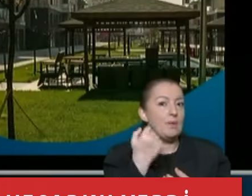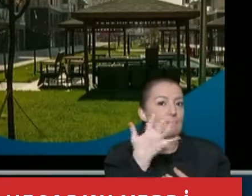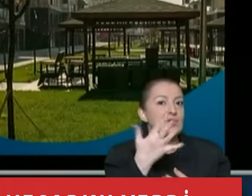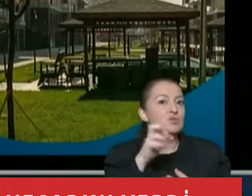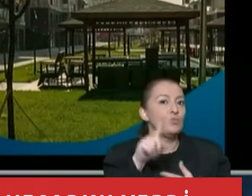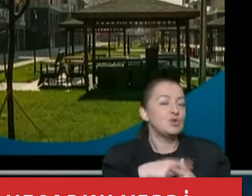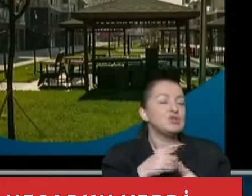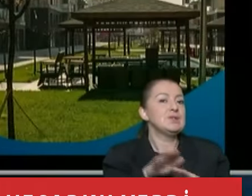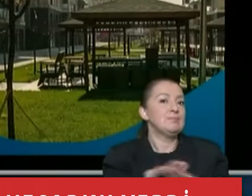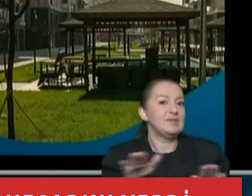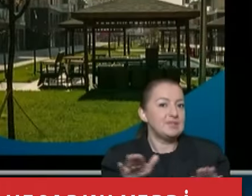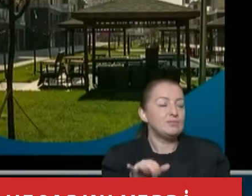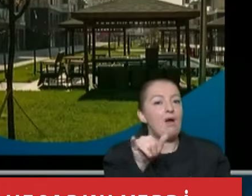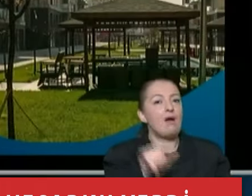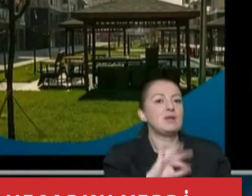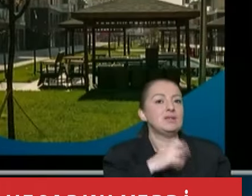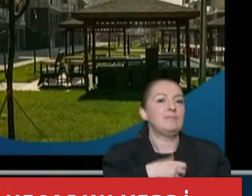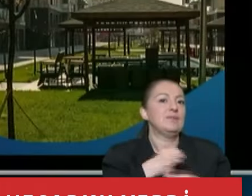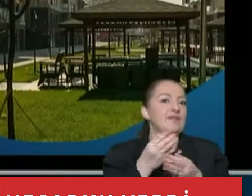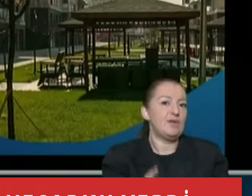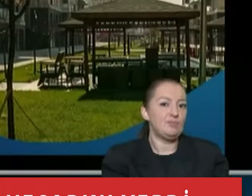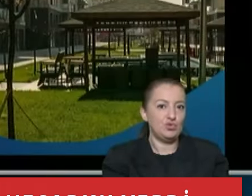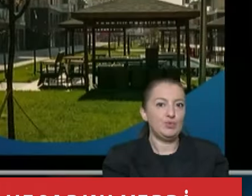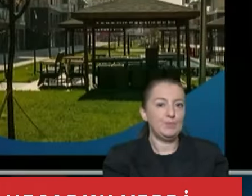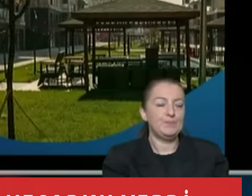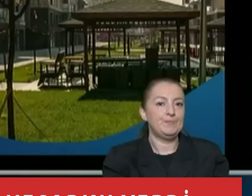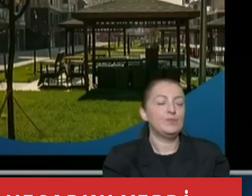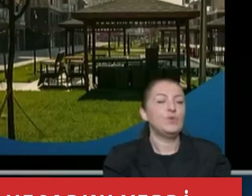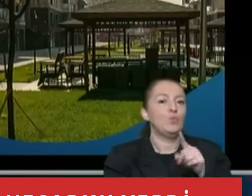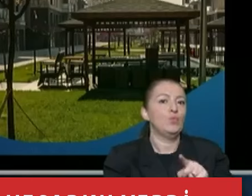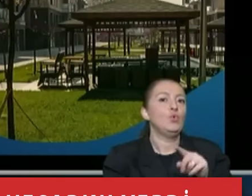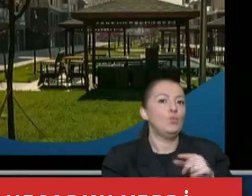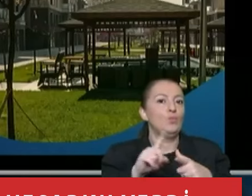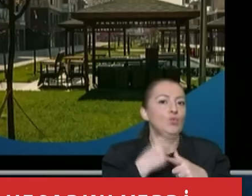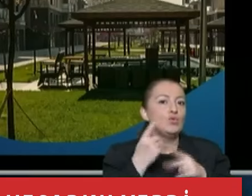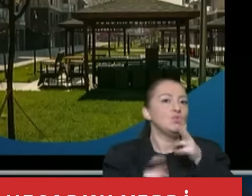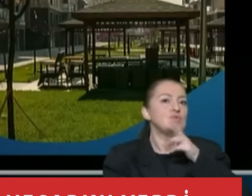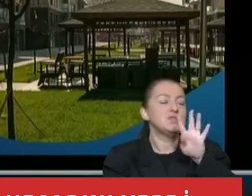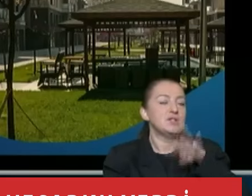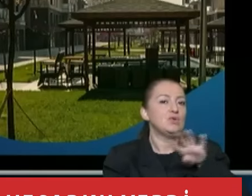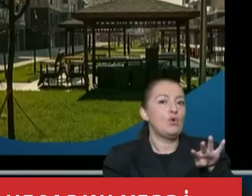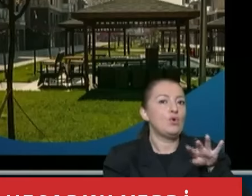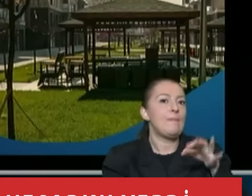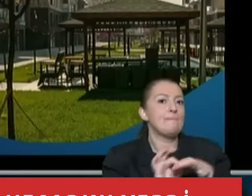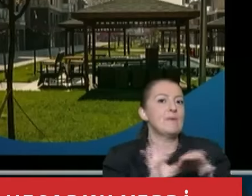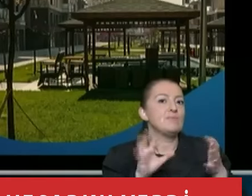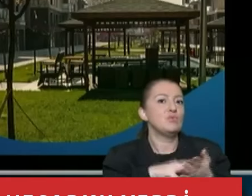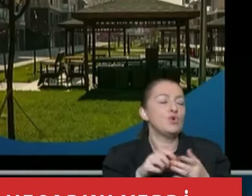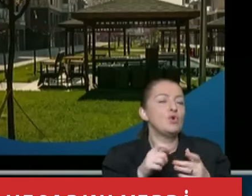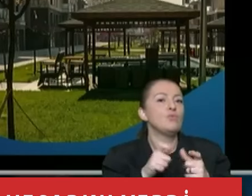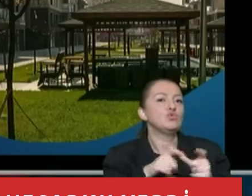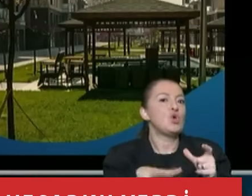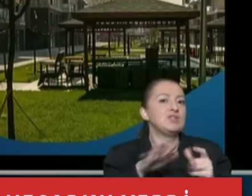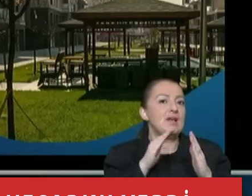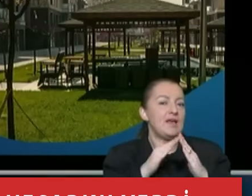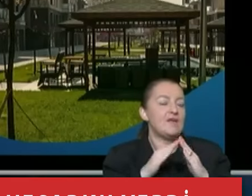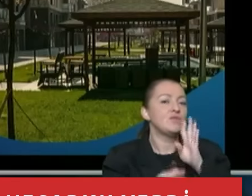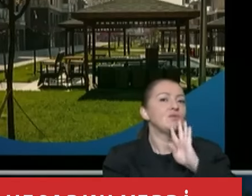projeyi tamamlamış ve hak sahiplerine teslim etmiştir bu projelerin 344 bağımsız birimi sosyal konut